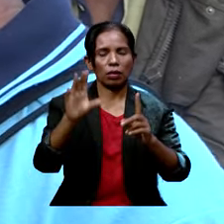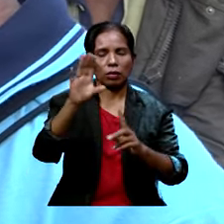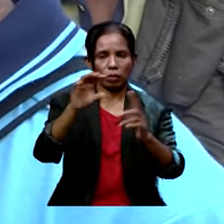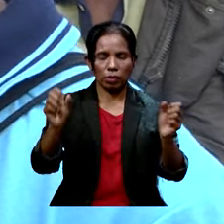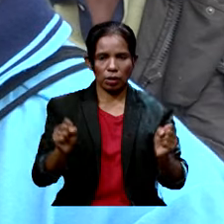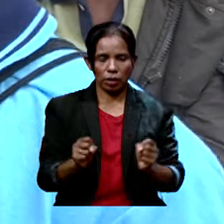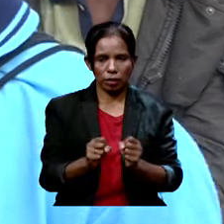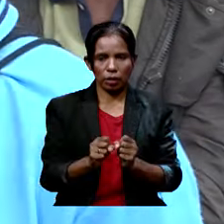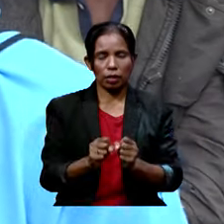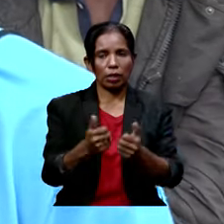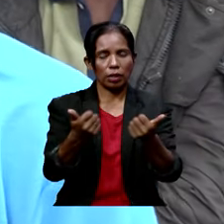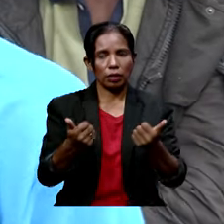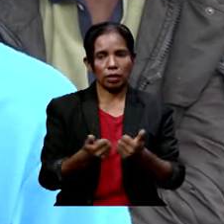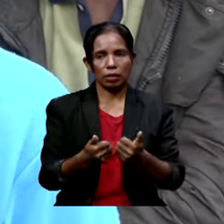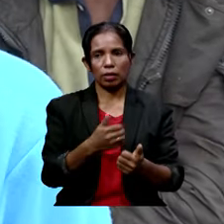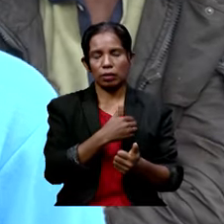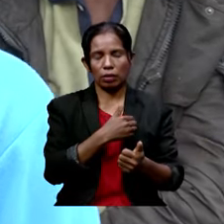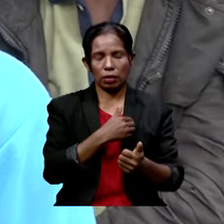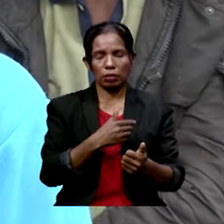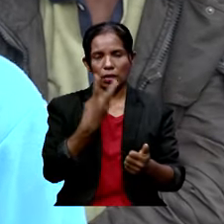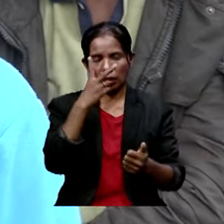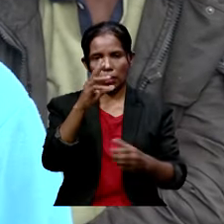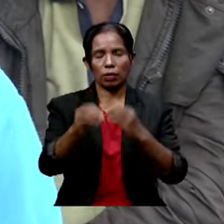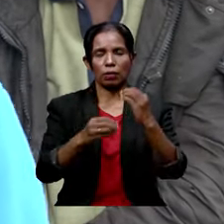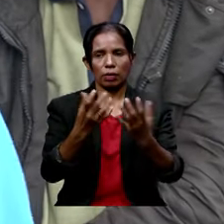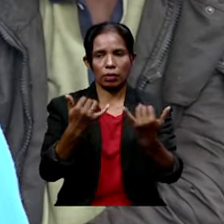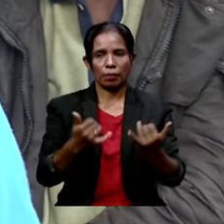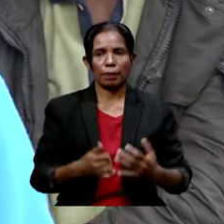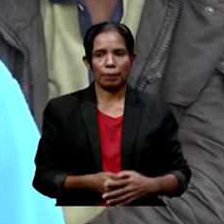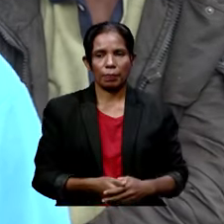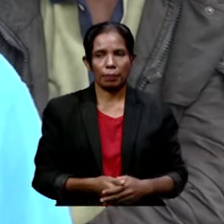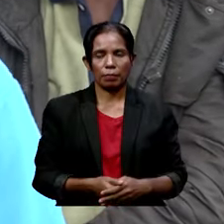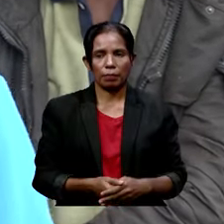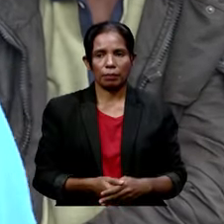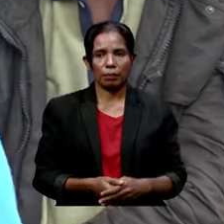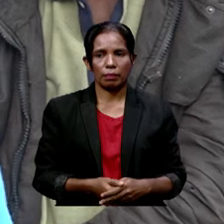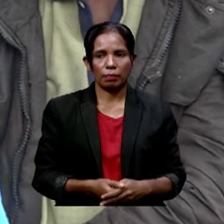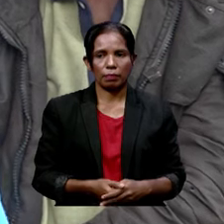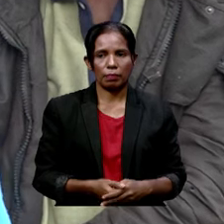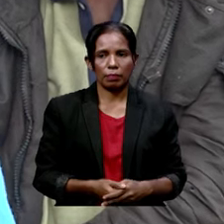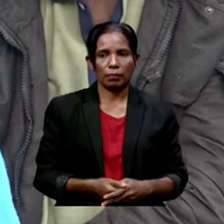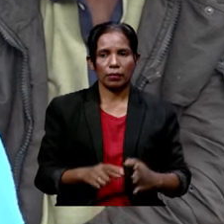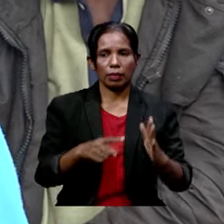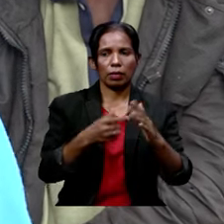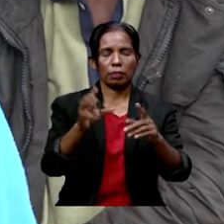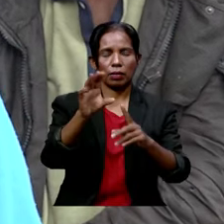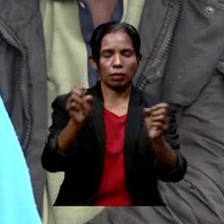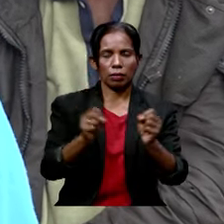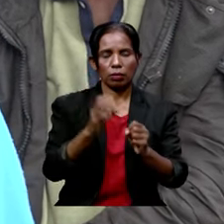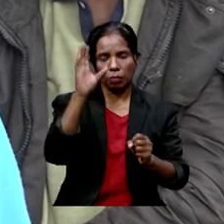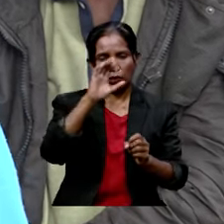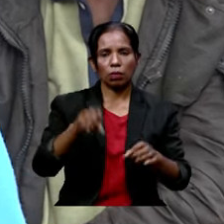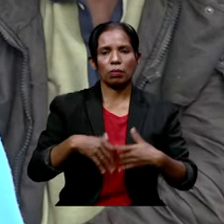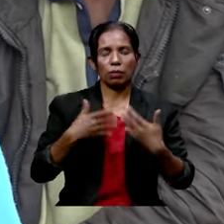rasik amanki mereka sedang kira solusian. Aksi hasil usaha tentang mesra terdakal buka mesra usaha